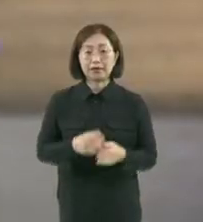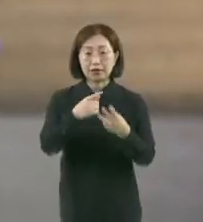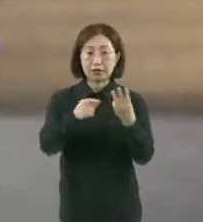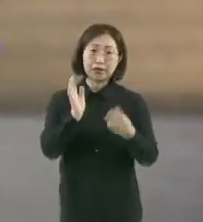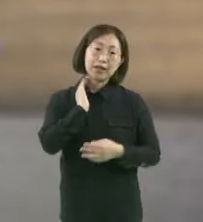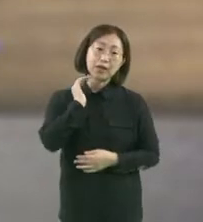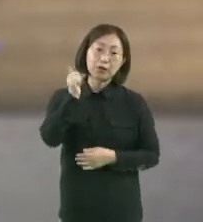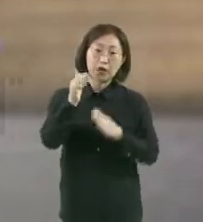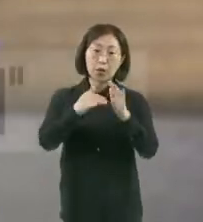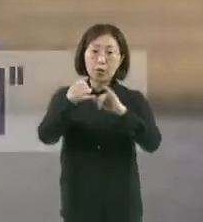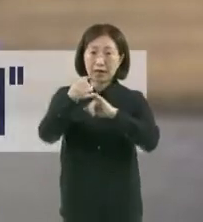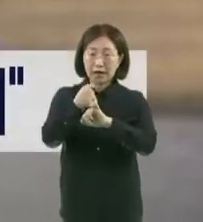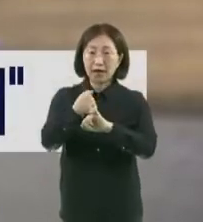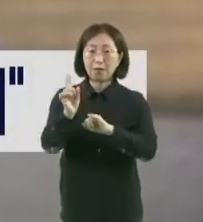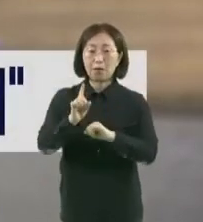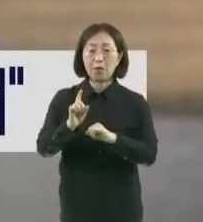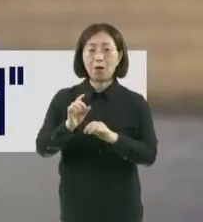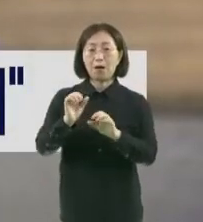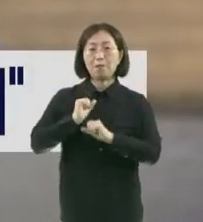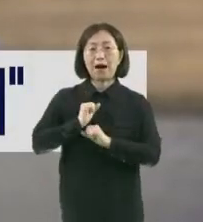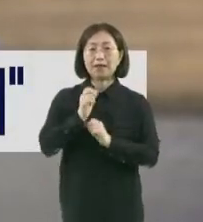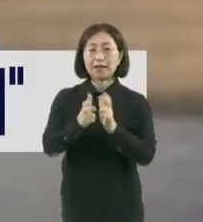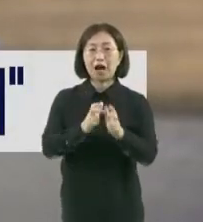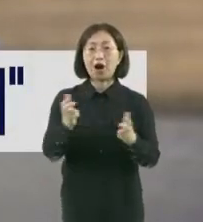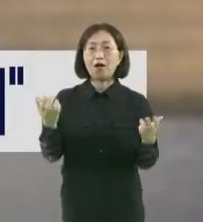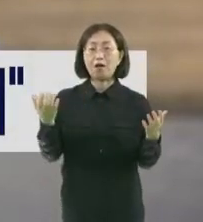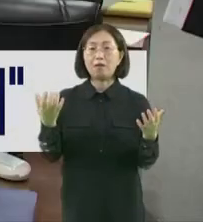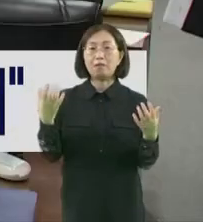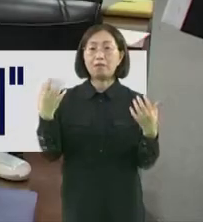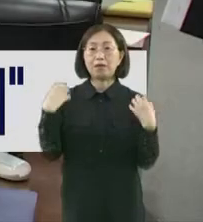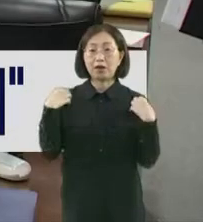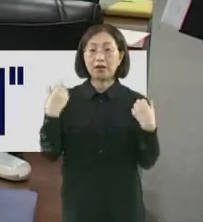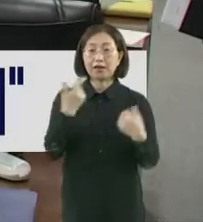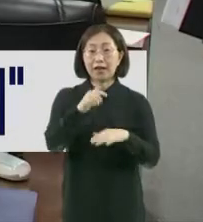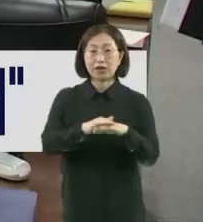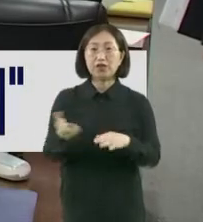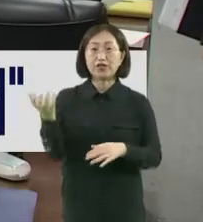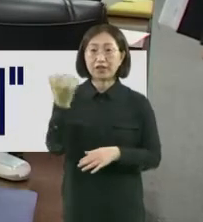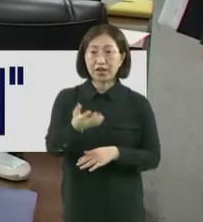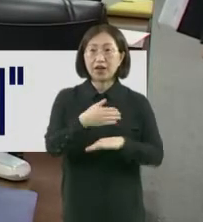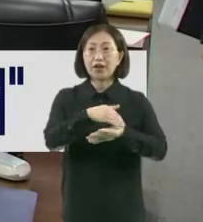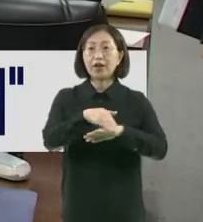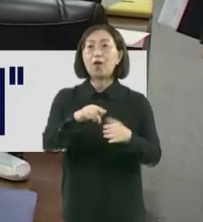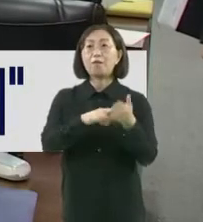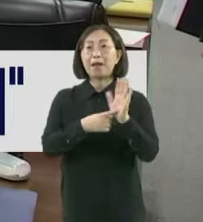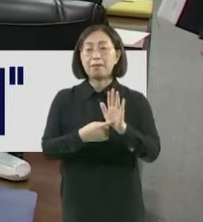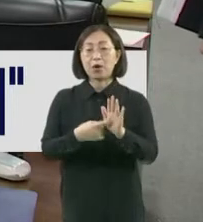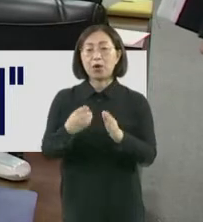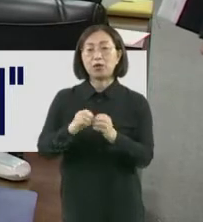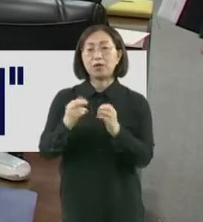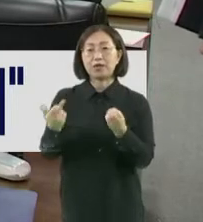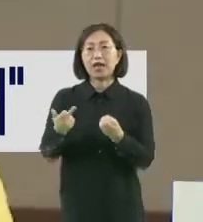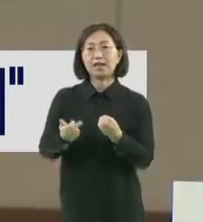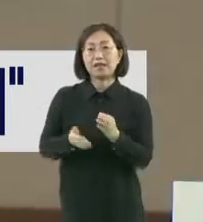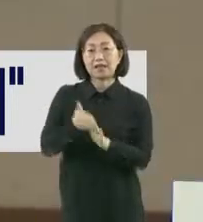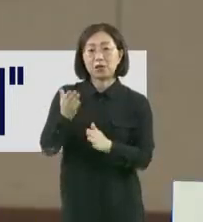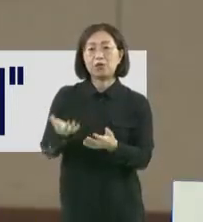윤석열 대통령의 공약인 방위사업청 대전 이전이 급물살을 타고 있는 가운데 논산시도 유치전에